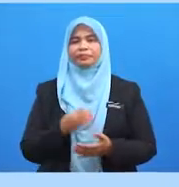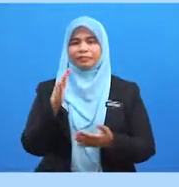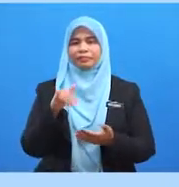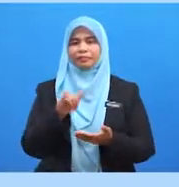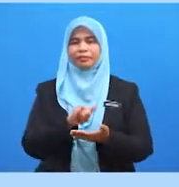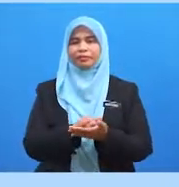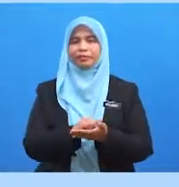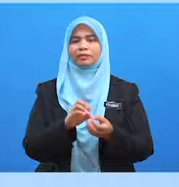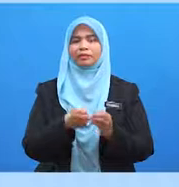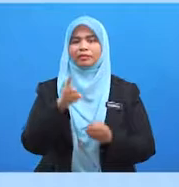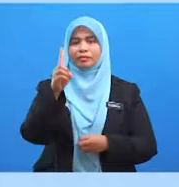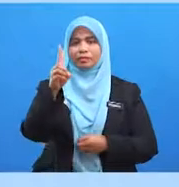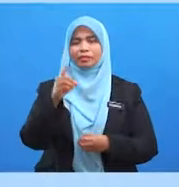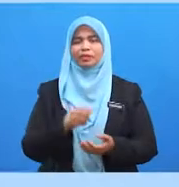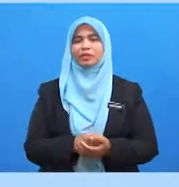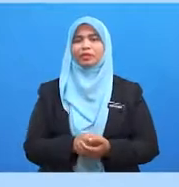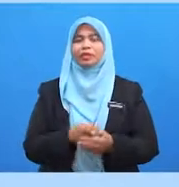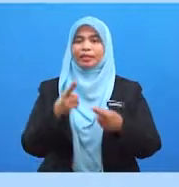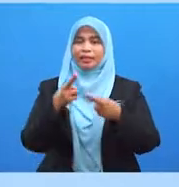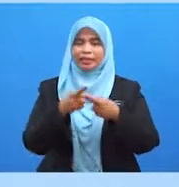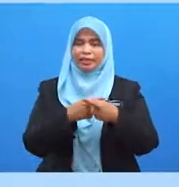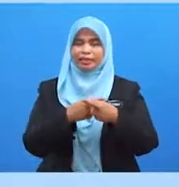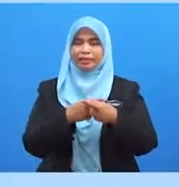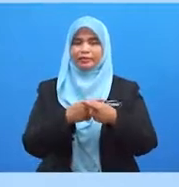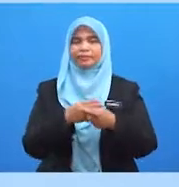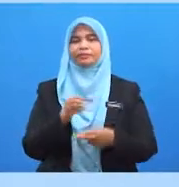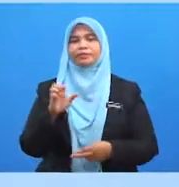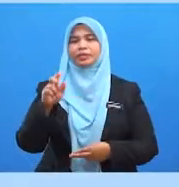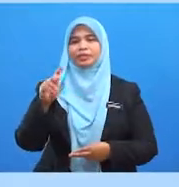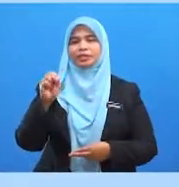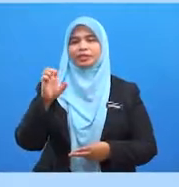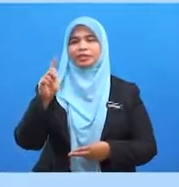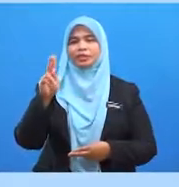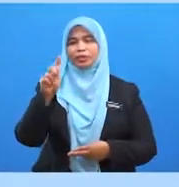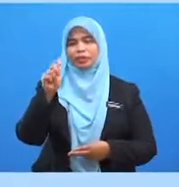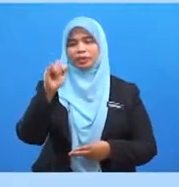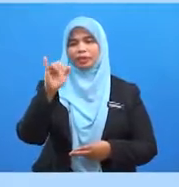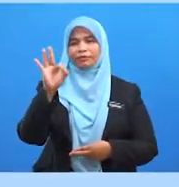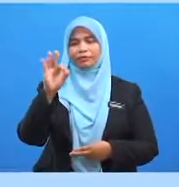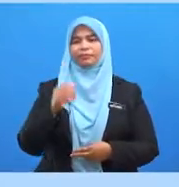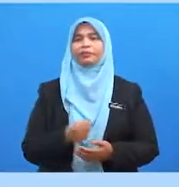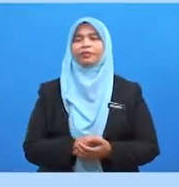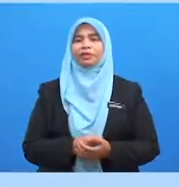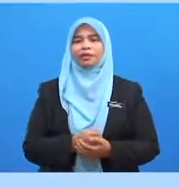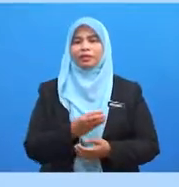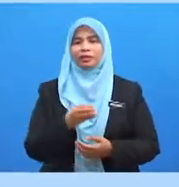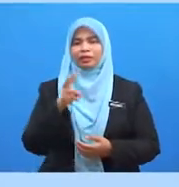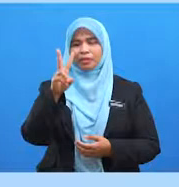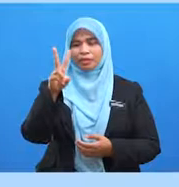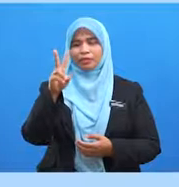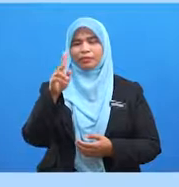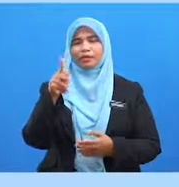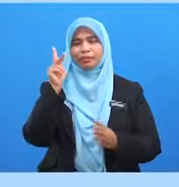iaitu yang pertama, ringkasan eksekutif, yang kedua, pengenalan,